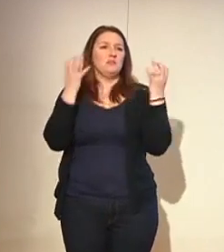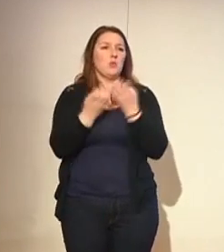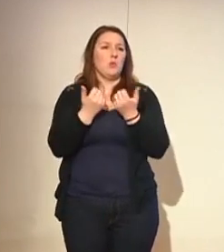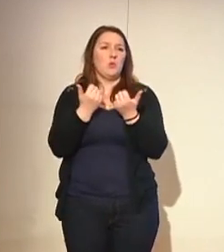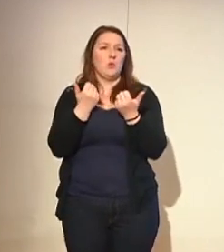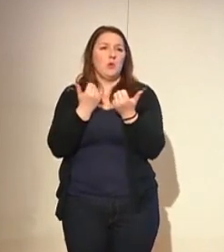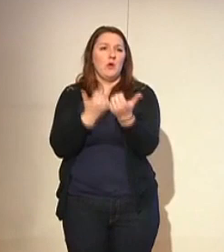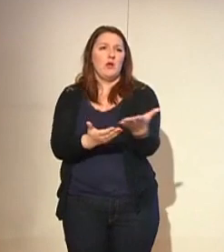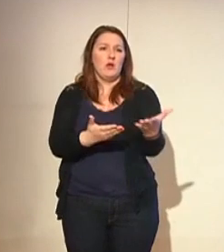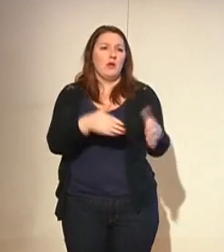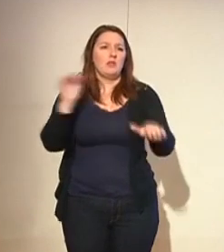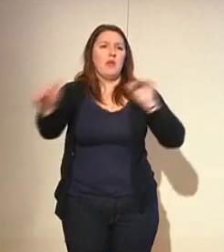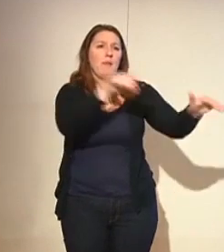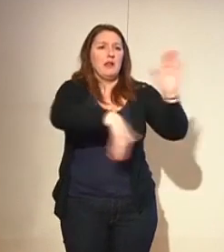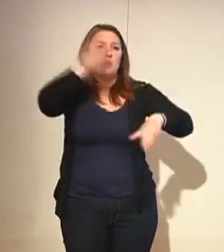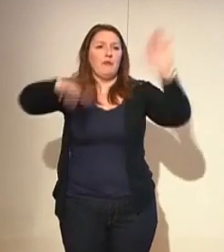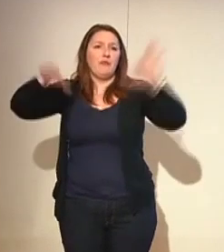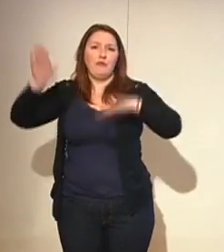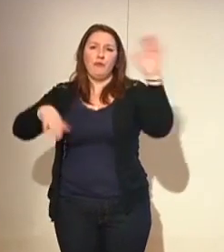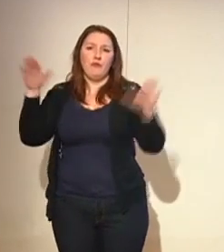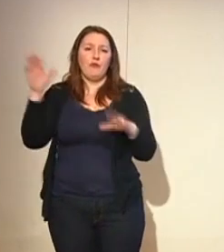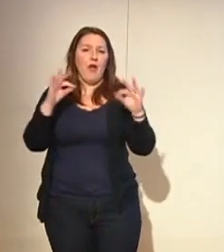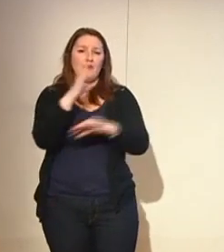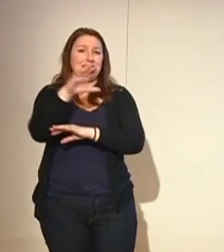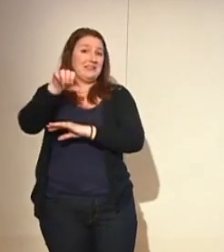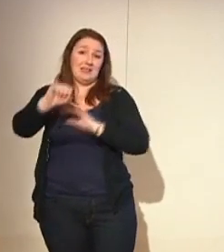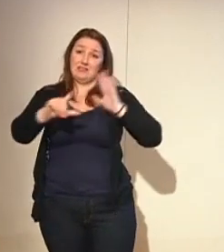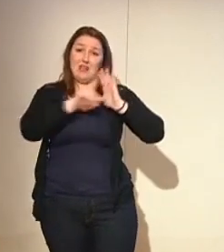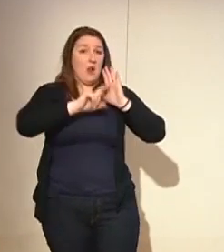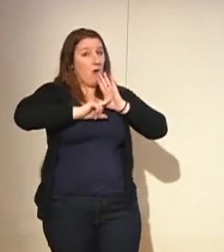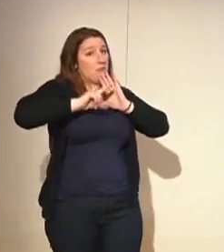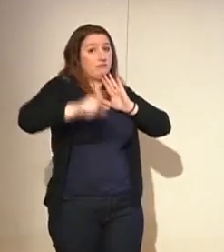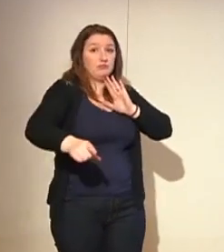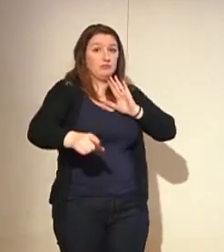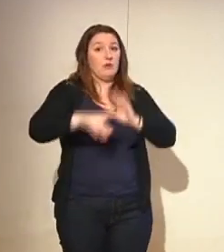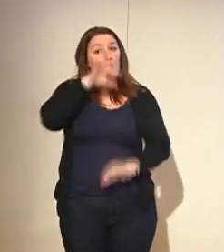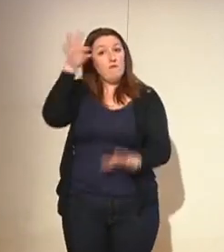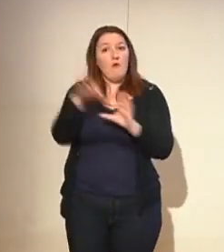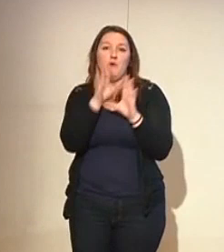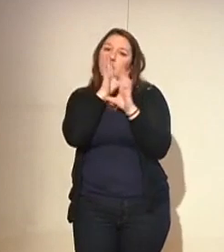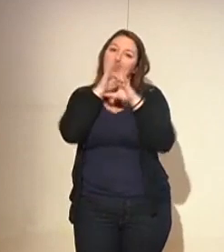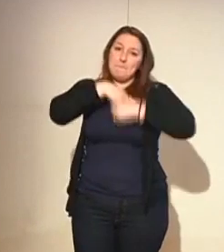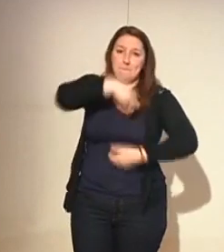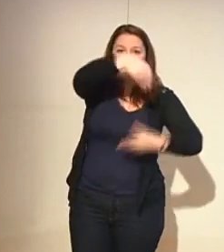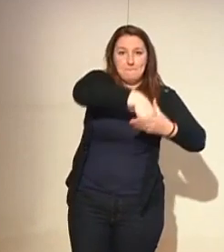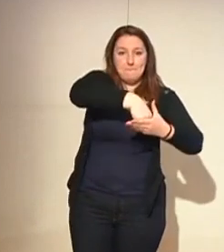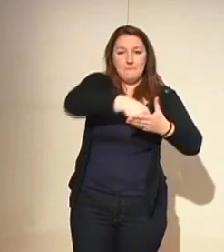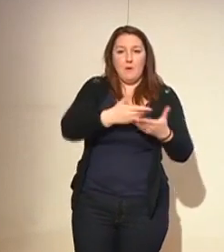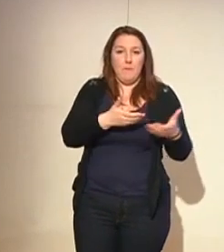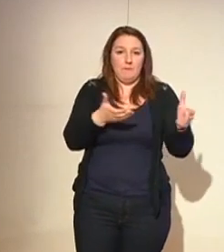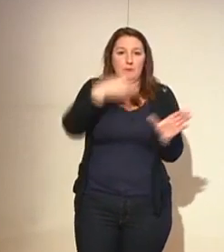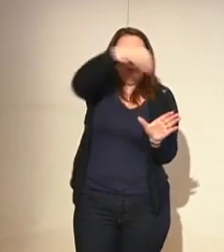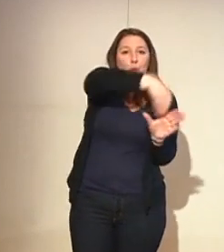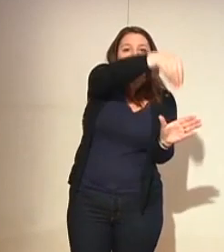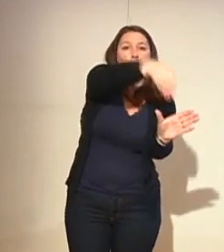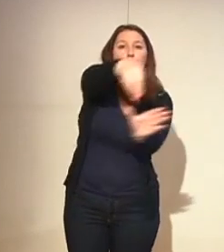de du CCAS c'est la loi de faire un vote à bulletin secret mais dans